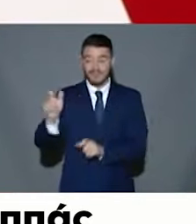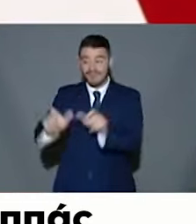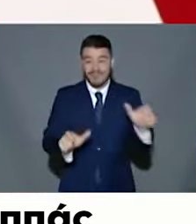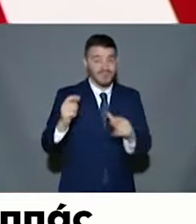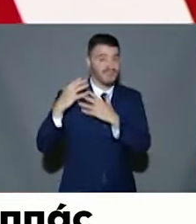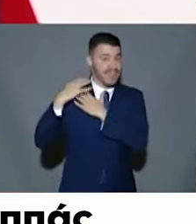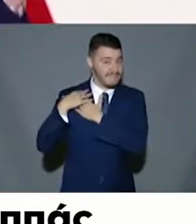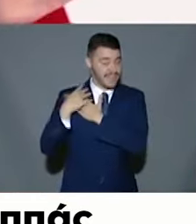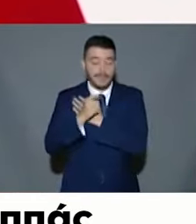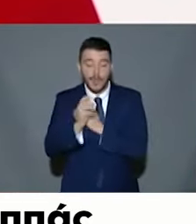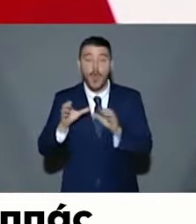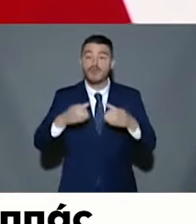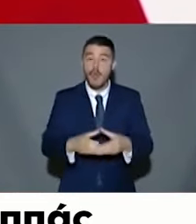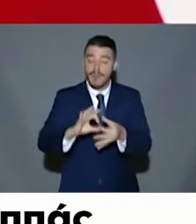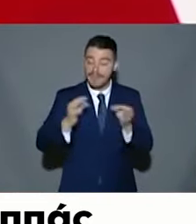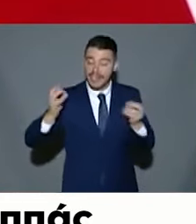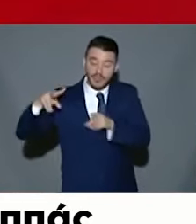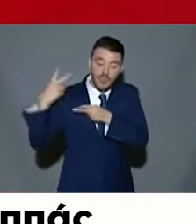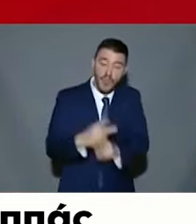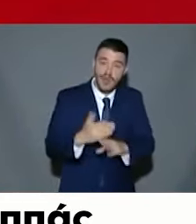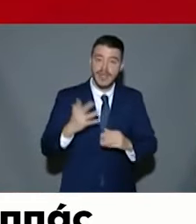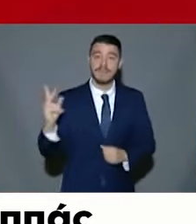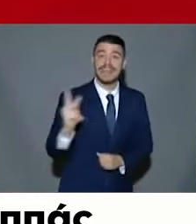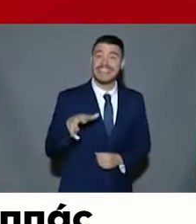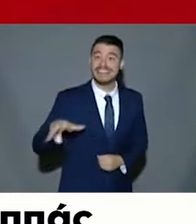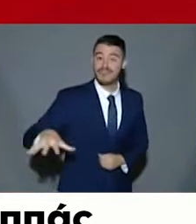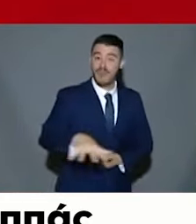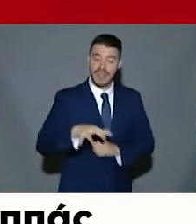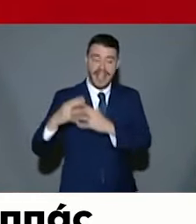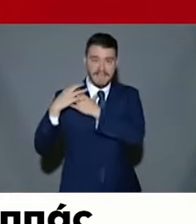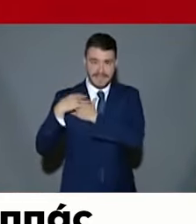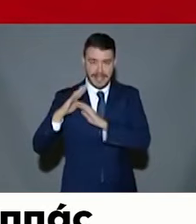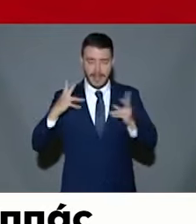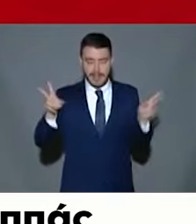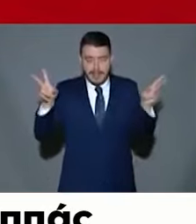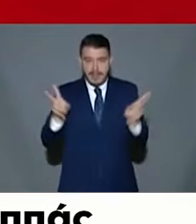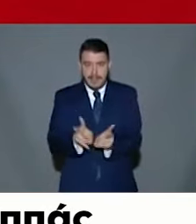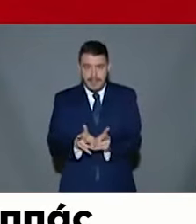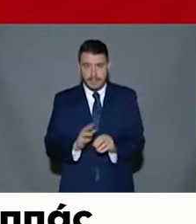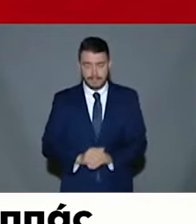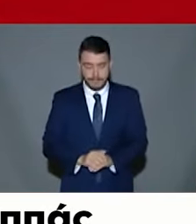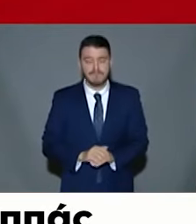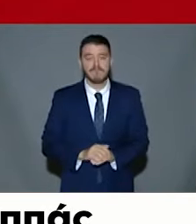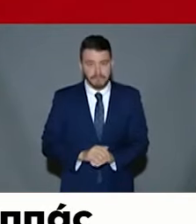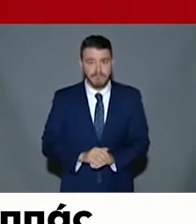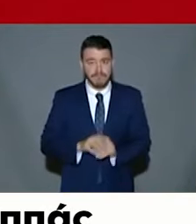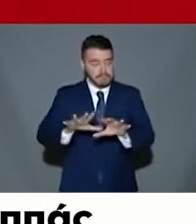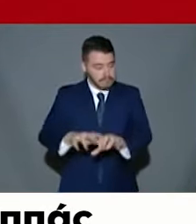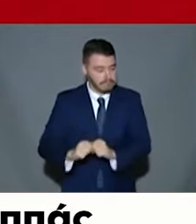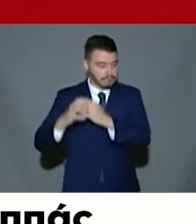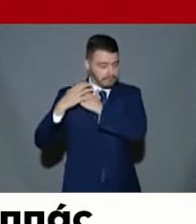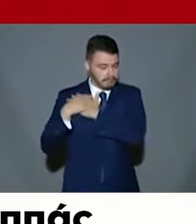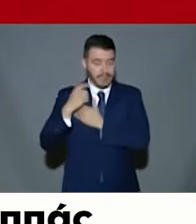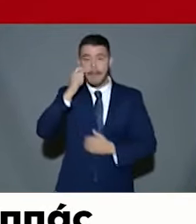συγκρούονται. Τώρα, Τάσο, μέχρι τις ευρωεκλογές, ναι, λες ότι δεν αποκλείς να έχουμε νέα